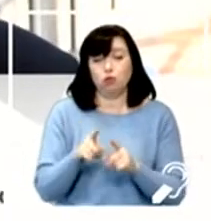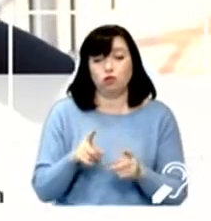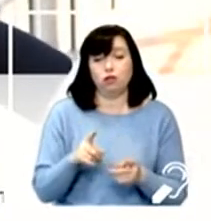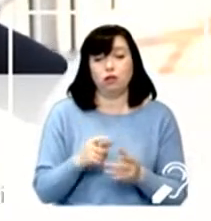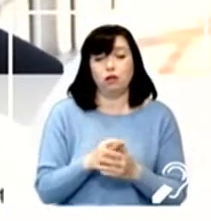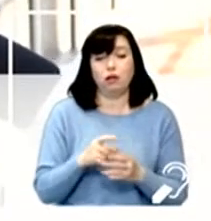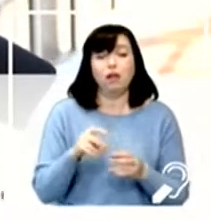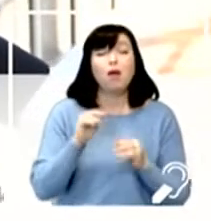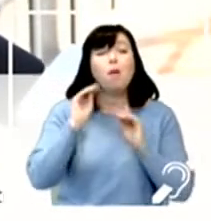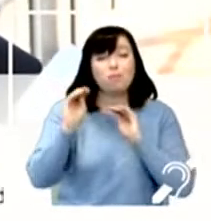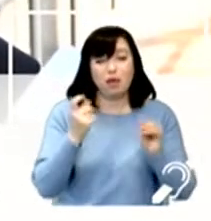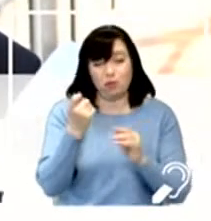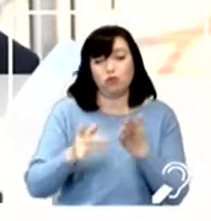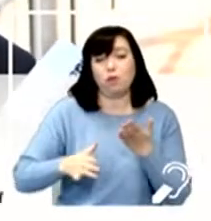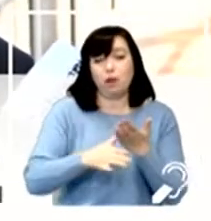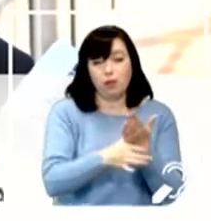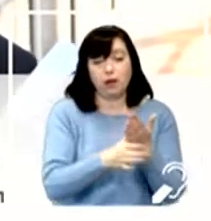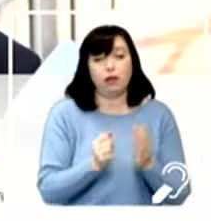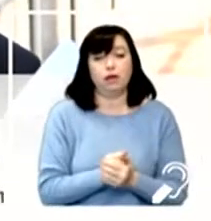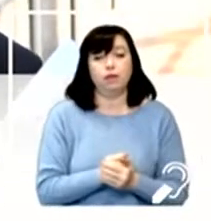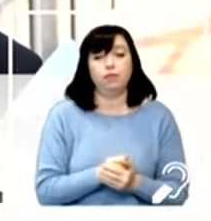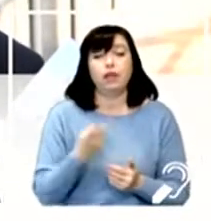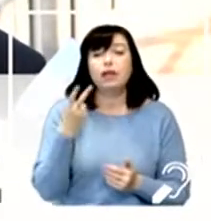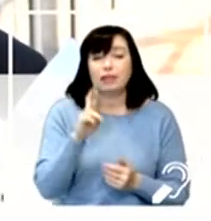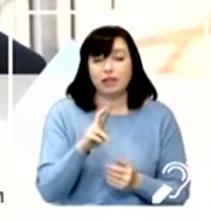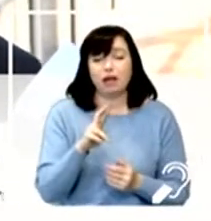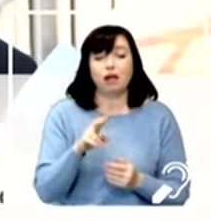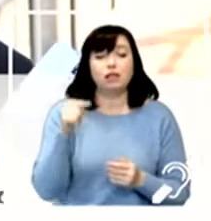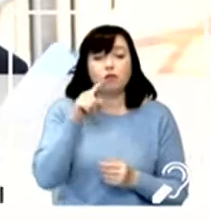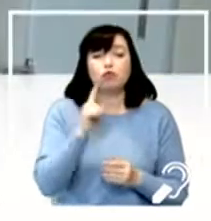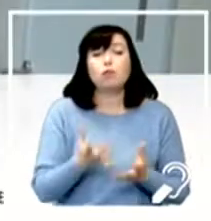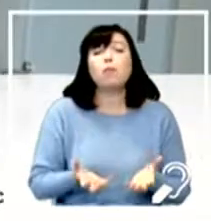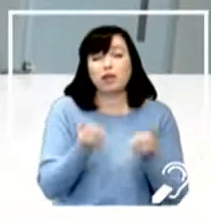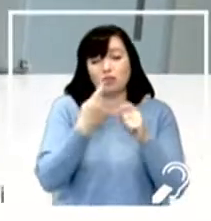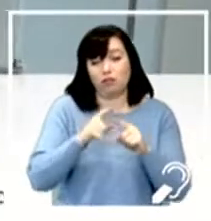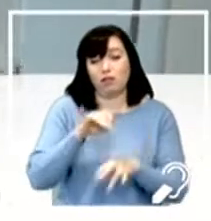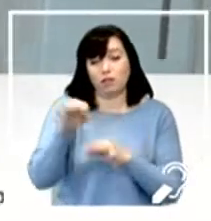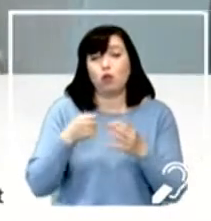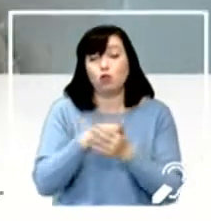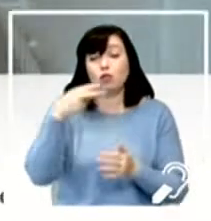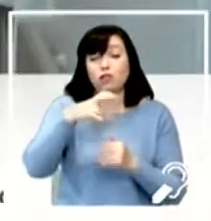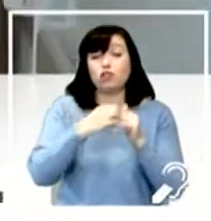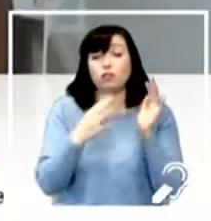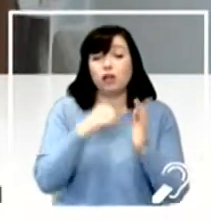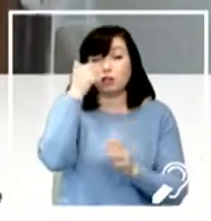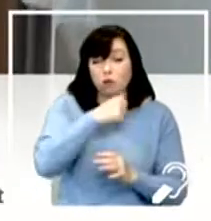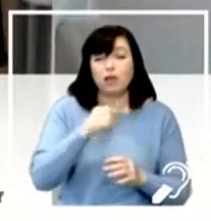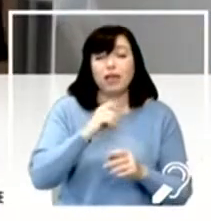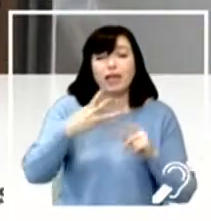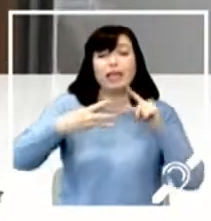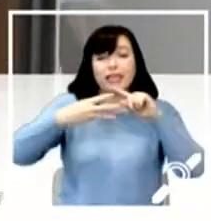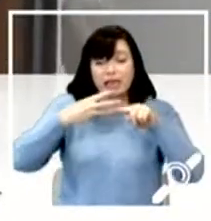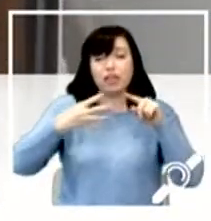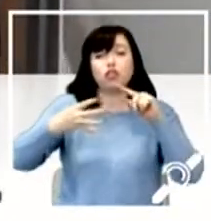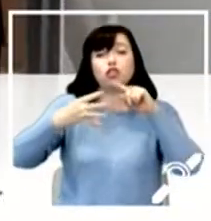de mobilier pentru a susține acest proiect. Până în 2019 și etajele 3 și